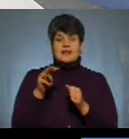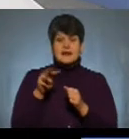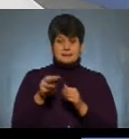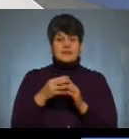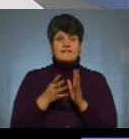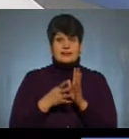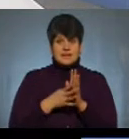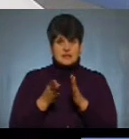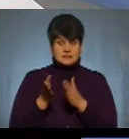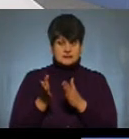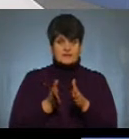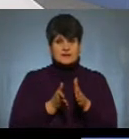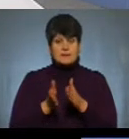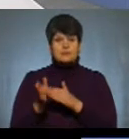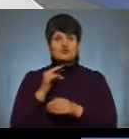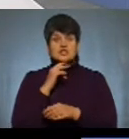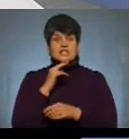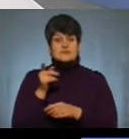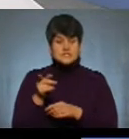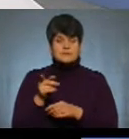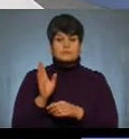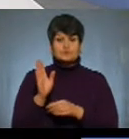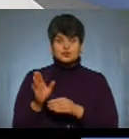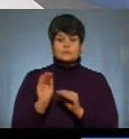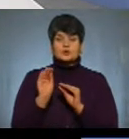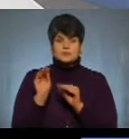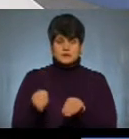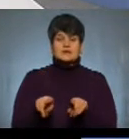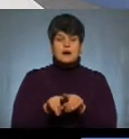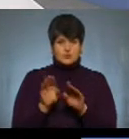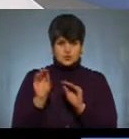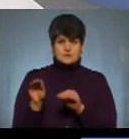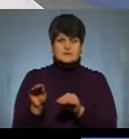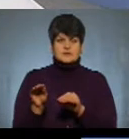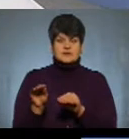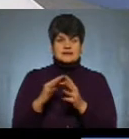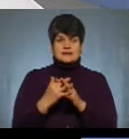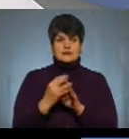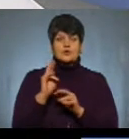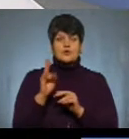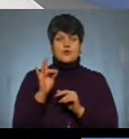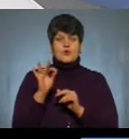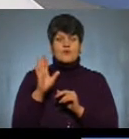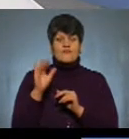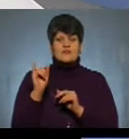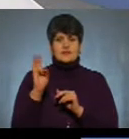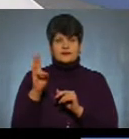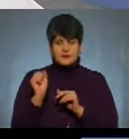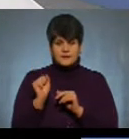трасу М-19 в напрямку Чернівців, то ми будемо розміщувати також це, як і село